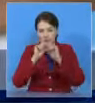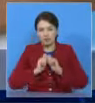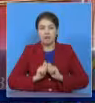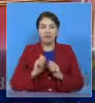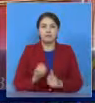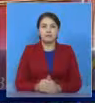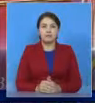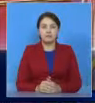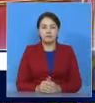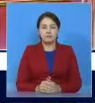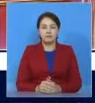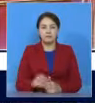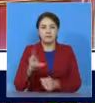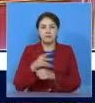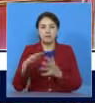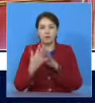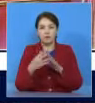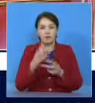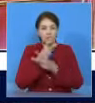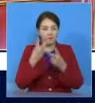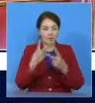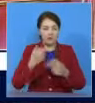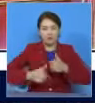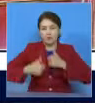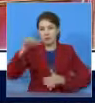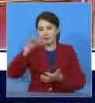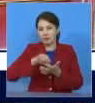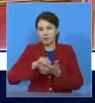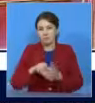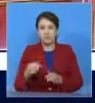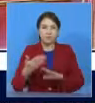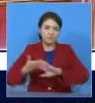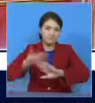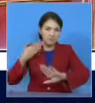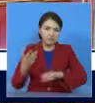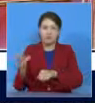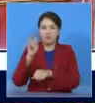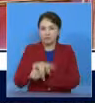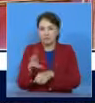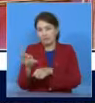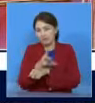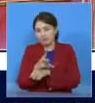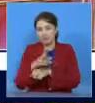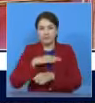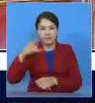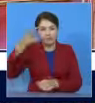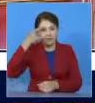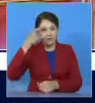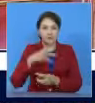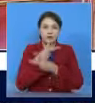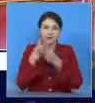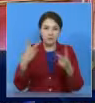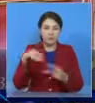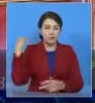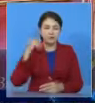марапатталды. Видеоны ең алғаш мен ауылда жүргенде көрдім. Осы байқау қатысу үшін ертерек келіп видео түсірдім. Инстаграмнан көрдім.